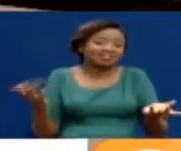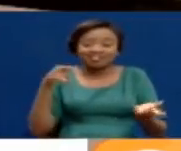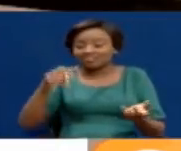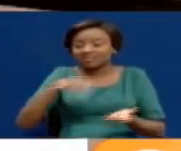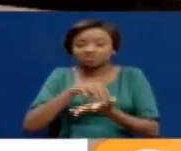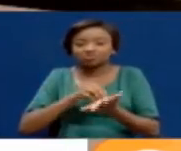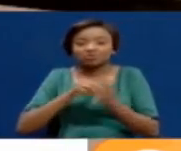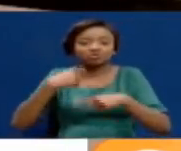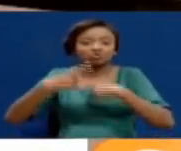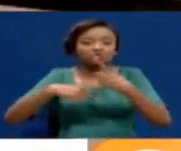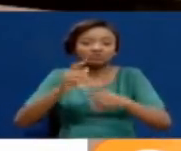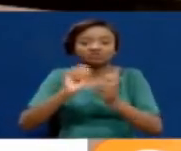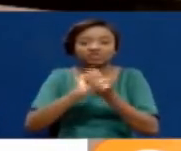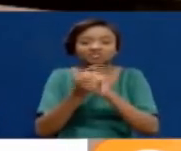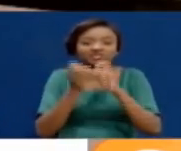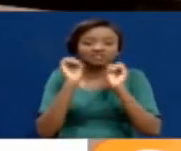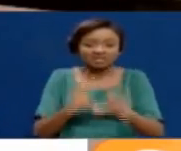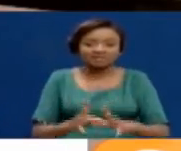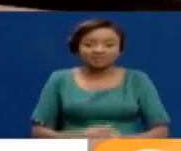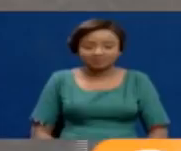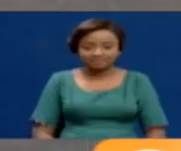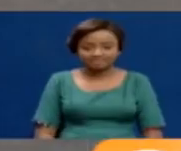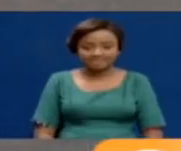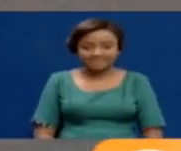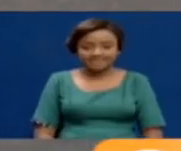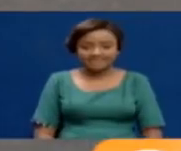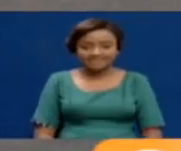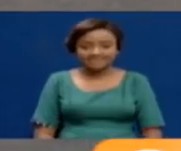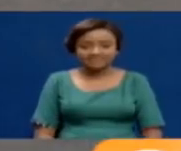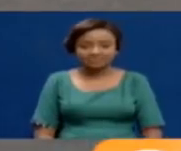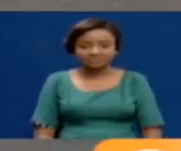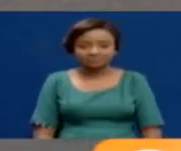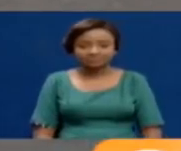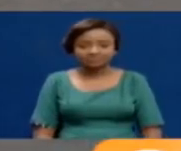hali hii haitabadilika. Dennis Otieno, Runinga ya Citizen.